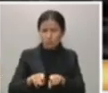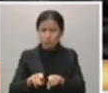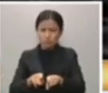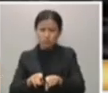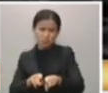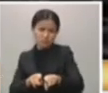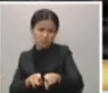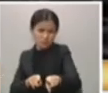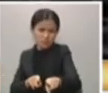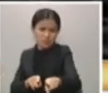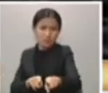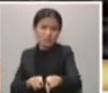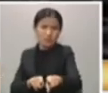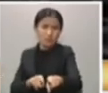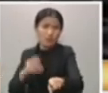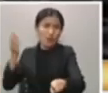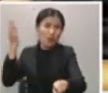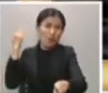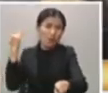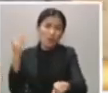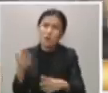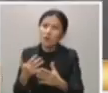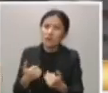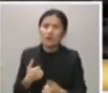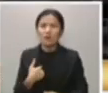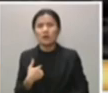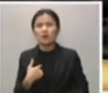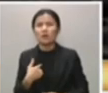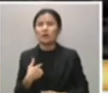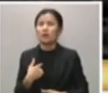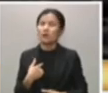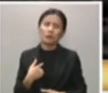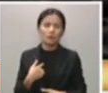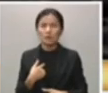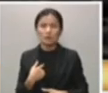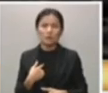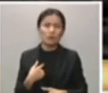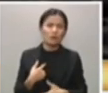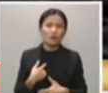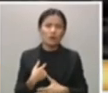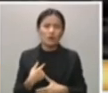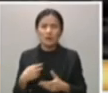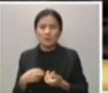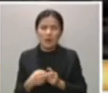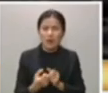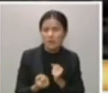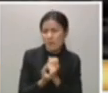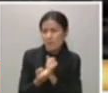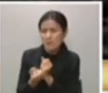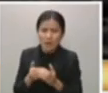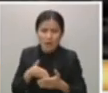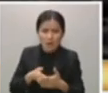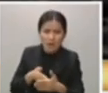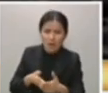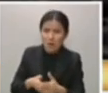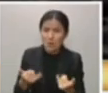านำหน้าเพื่อนบ้านล้มลุกพุทธคานสะดุดขาลงแบบลุกขึ้นต่อสู้ไปไม่ไหวแปลงสภาพจาก